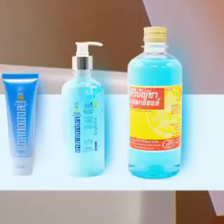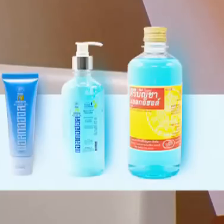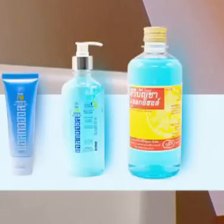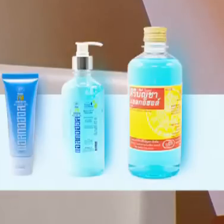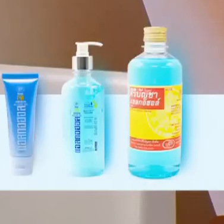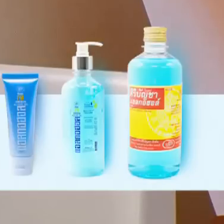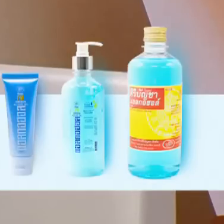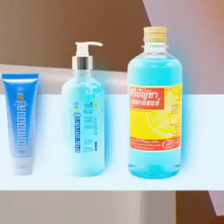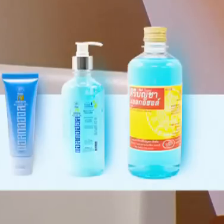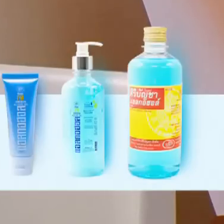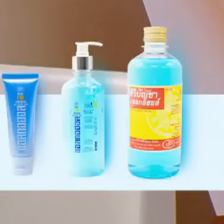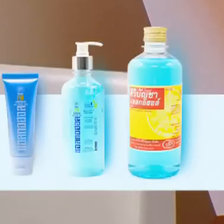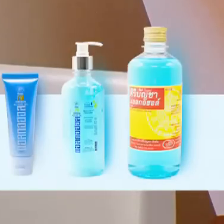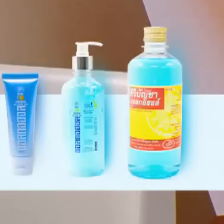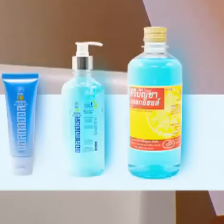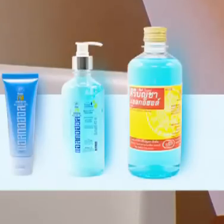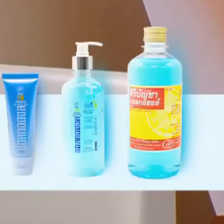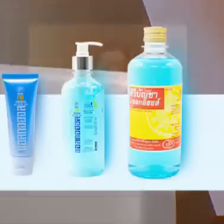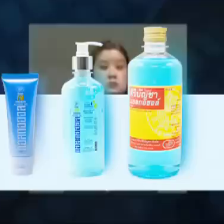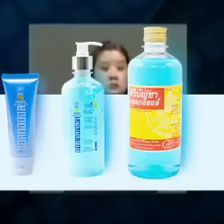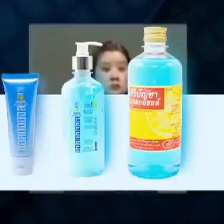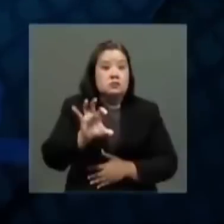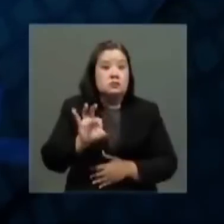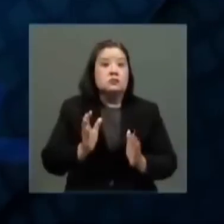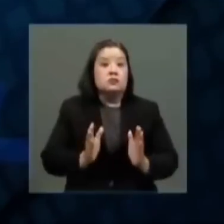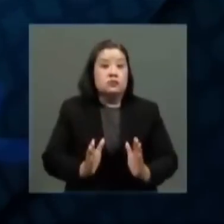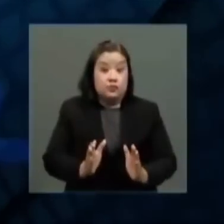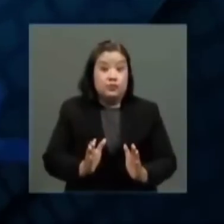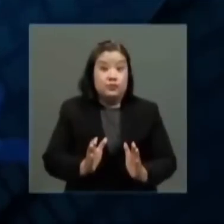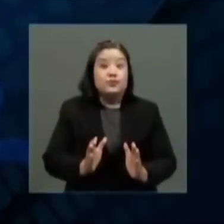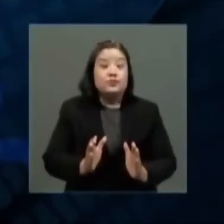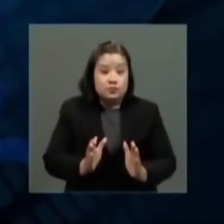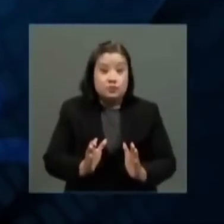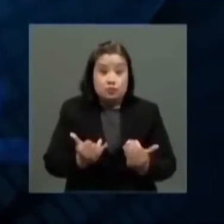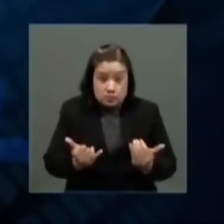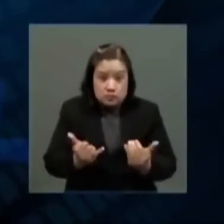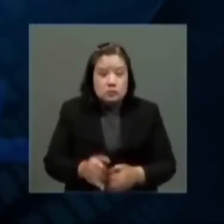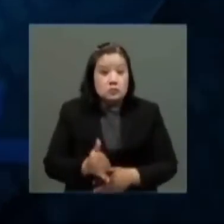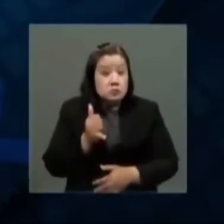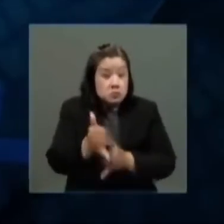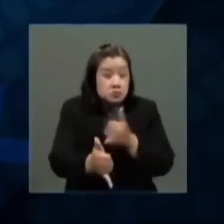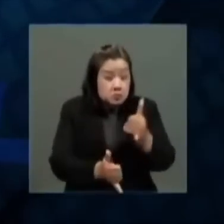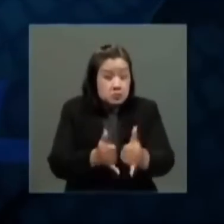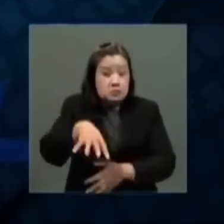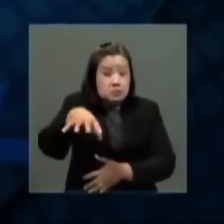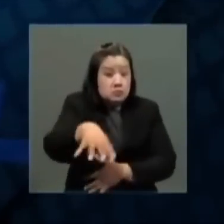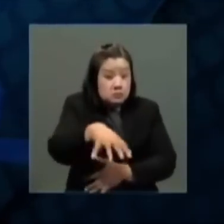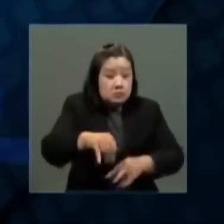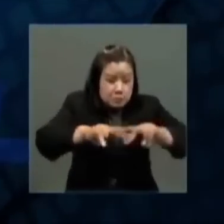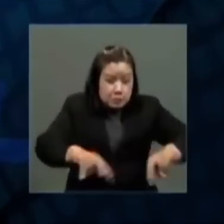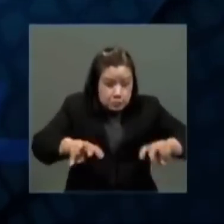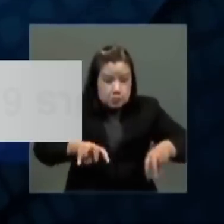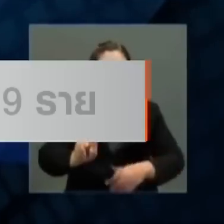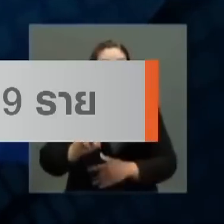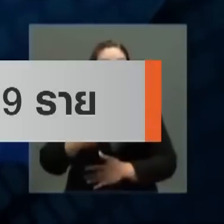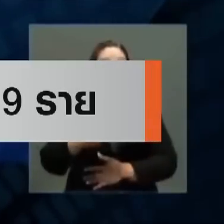นะฮะรายงานการแพร่ระบาดในวันนี้นะครับพบผู้ป่วยติดเชื้อรายใหม่เพิ่ม189รายเป็น